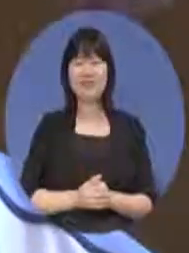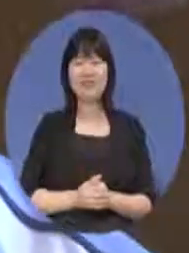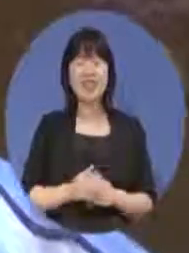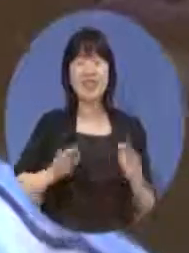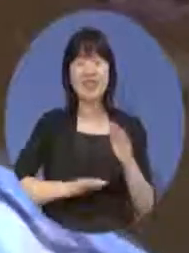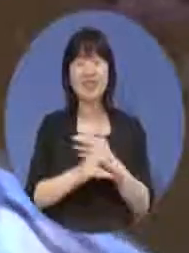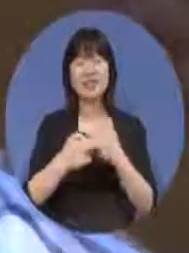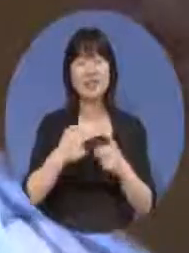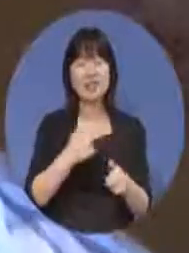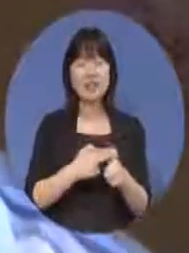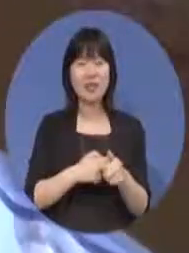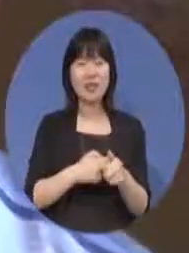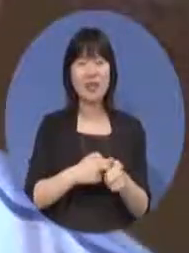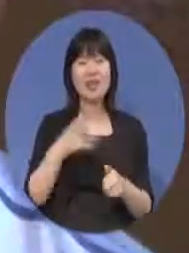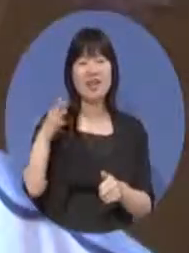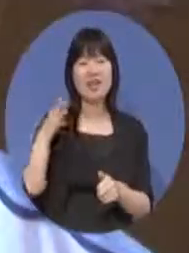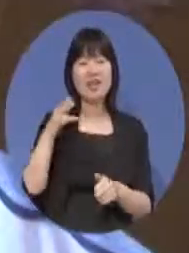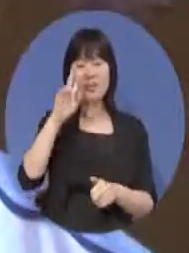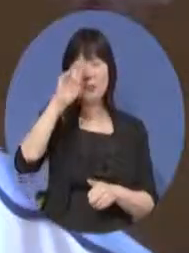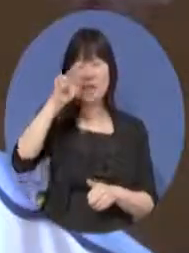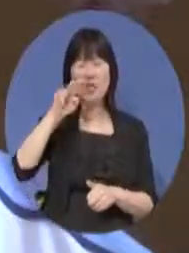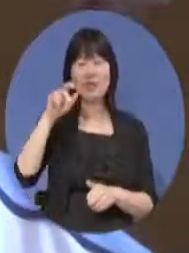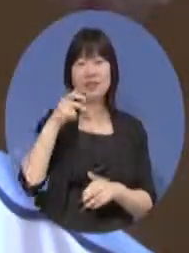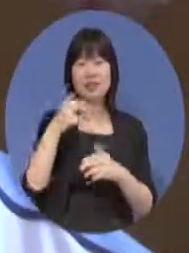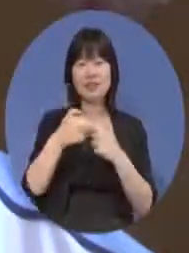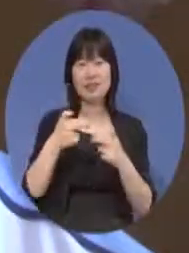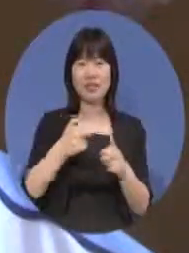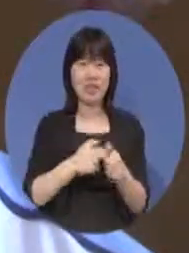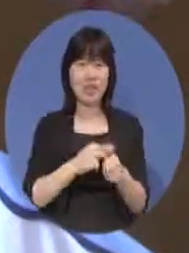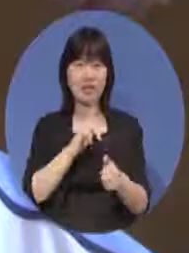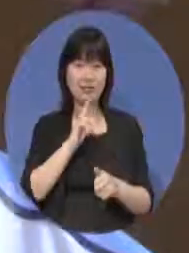가정의학과 전문의 박민수 원장님.